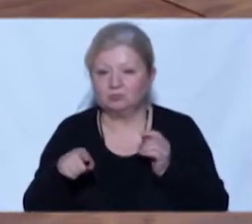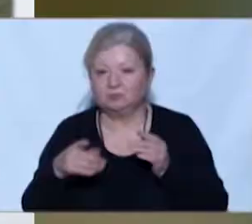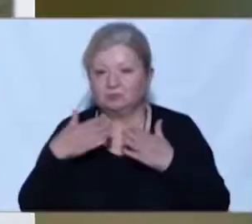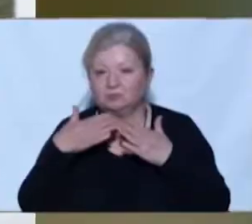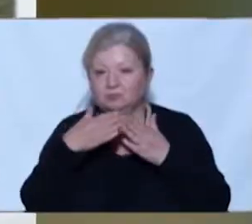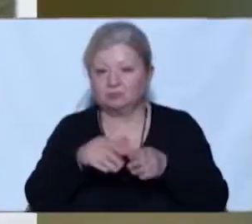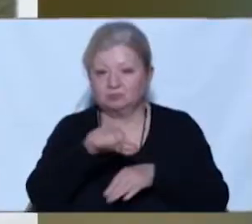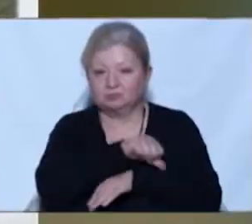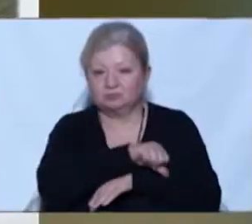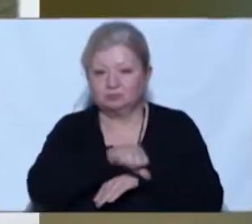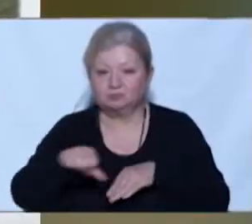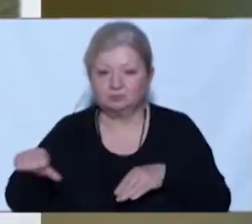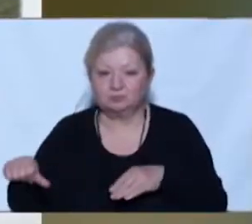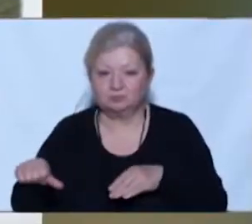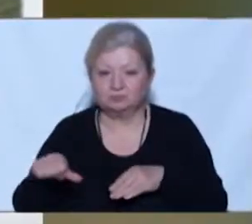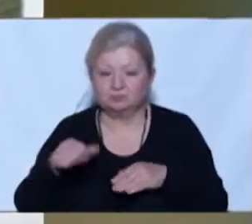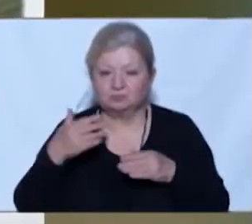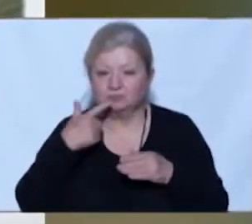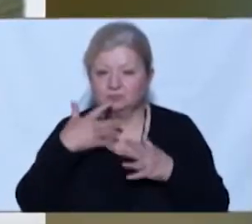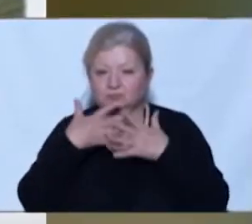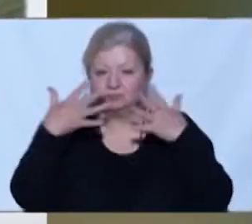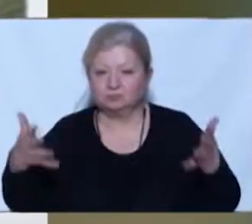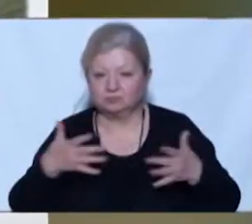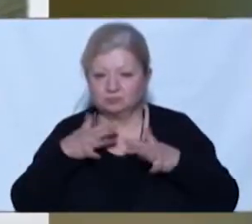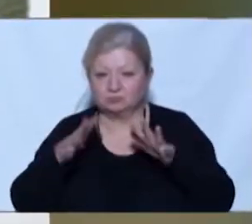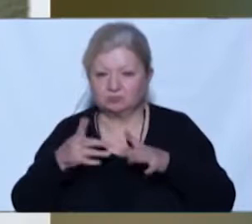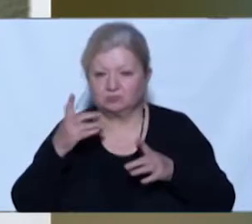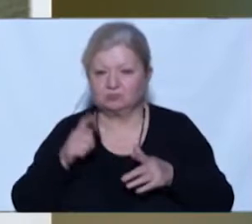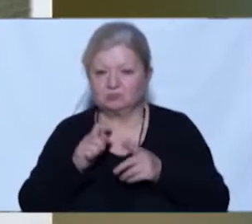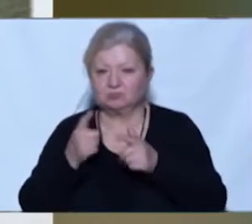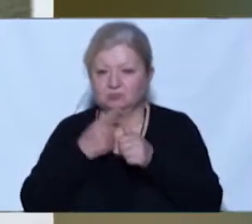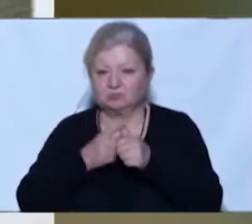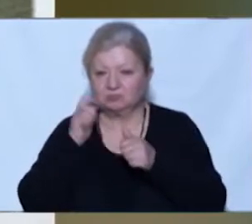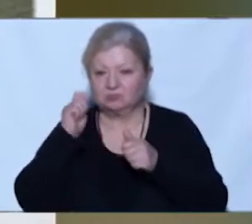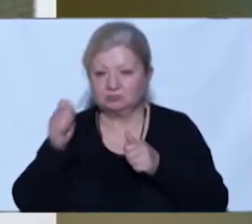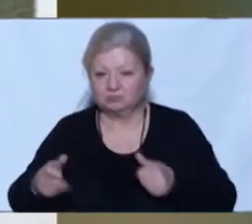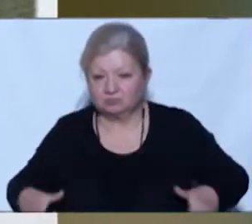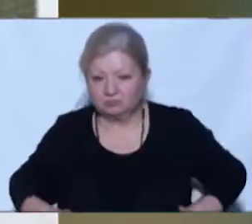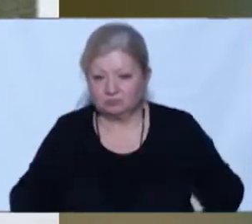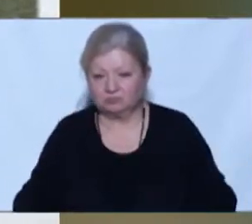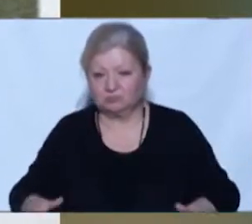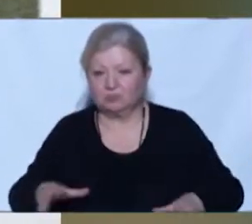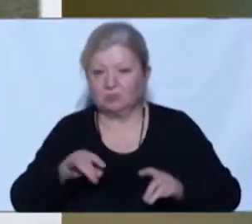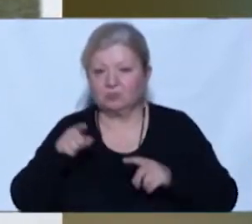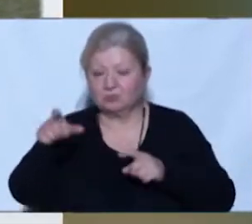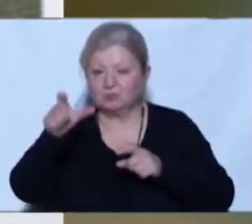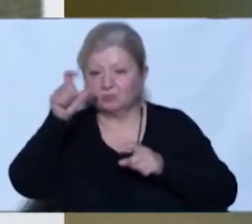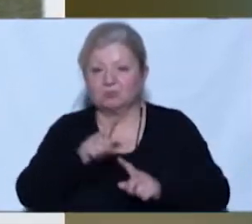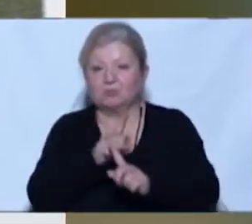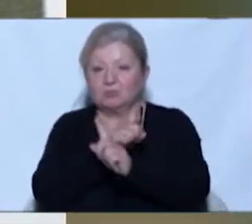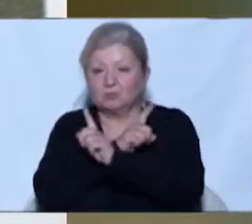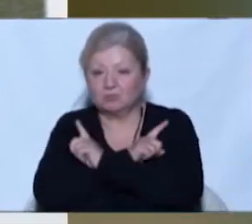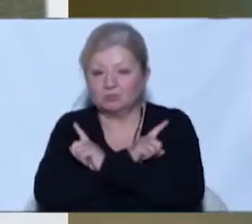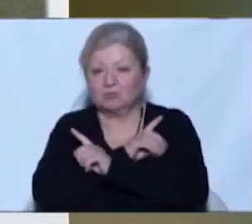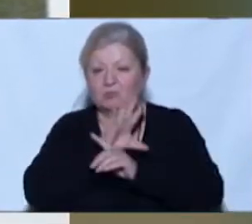საზღვაო გზების ოკეანების ადმირალი უწოდეს. მაგრამ ეს კაცი ისე გარდაიცვალა, რომ მთელ